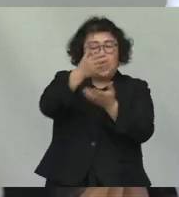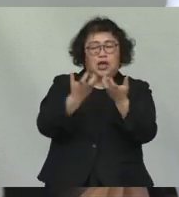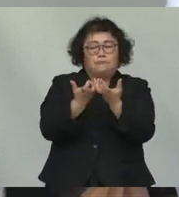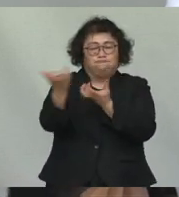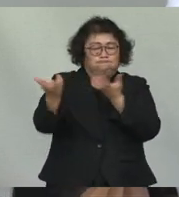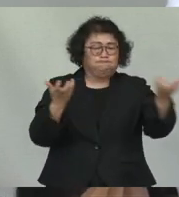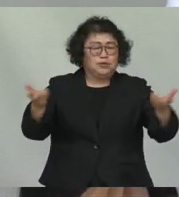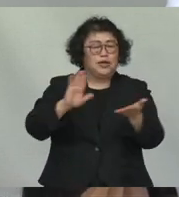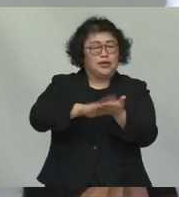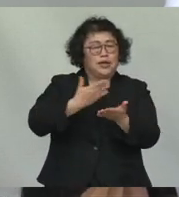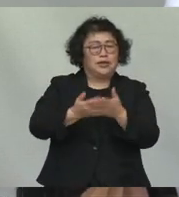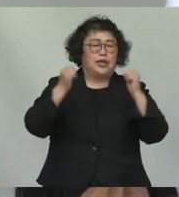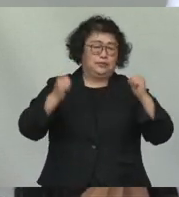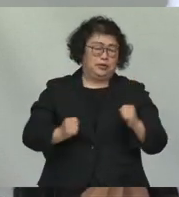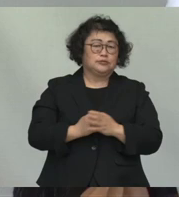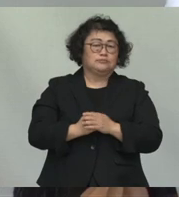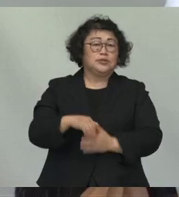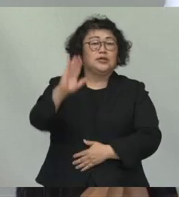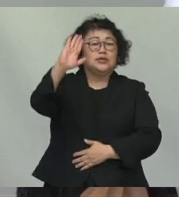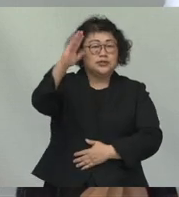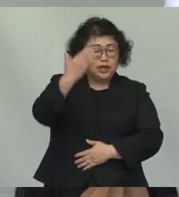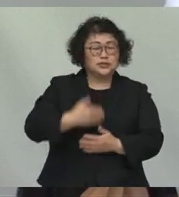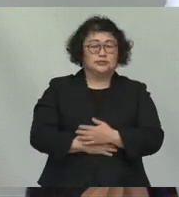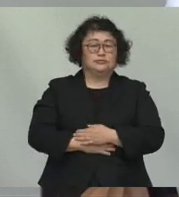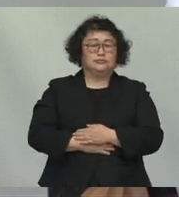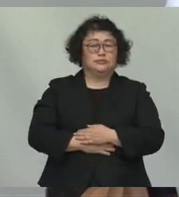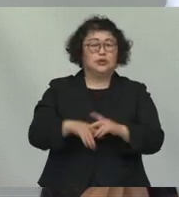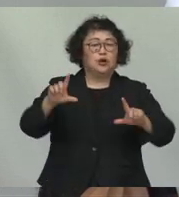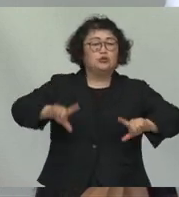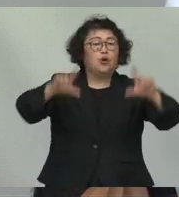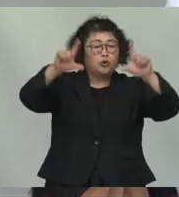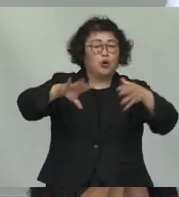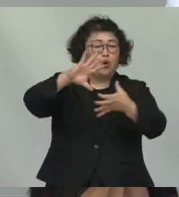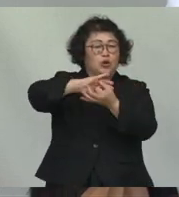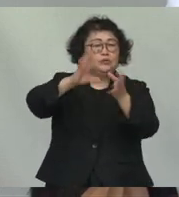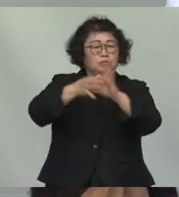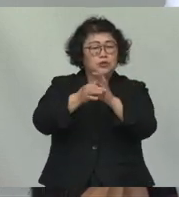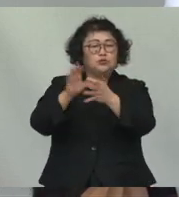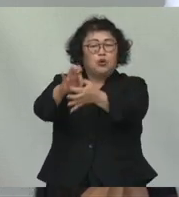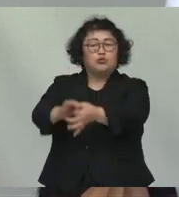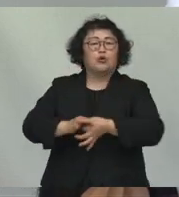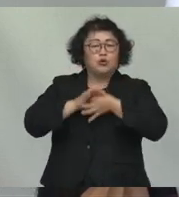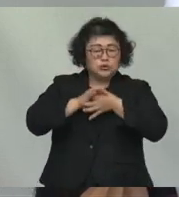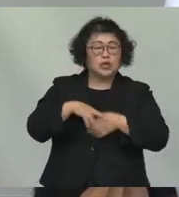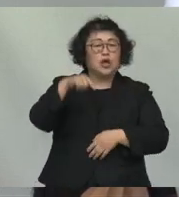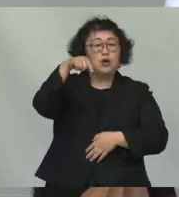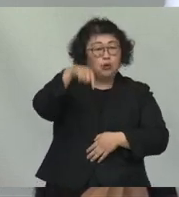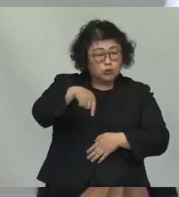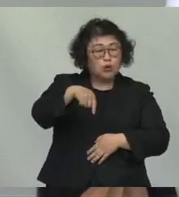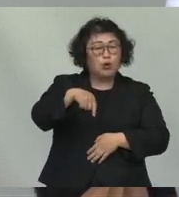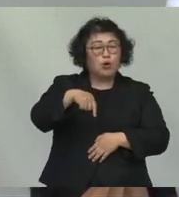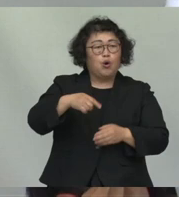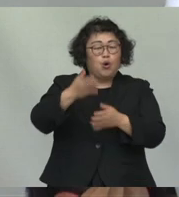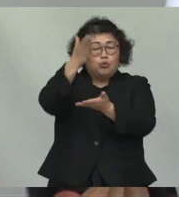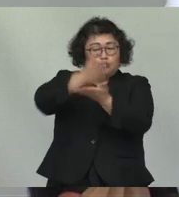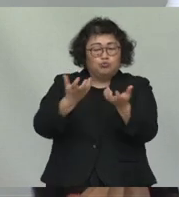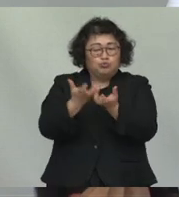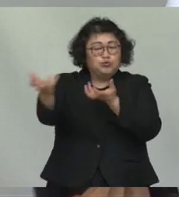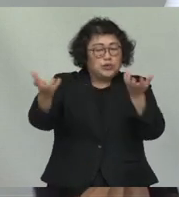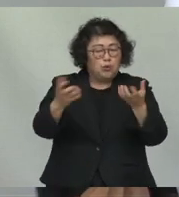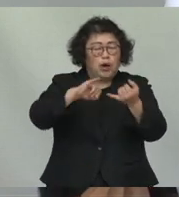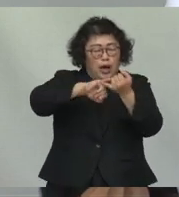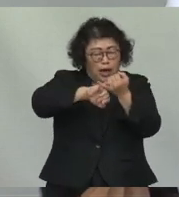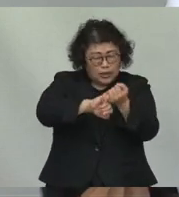ようとしています。しかし東京オリンピックを通してこの分断を必